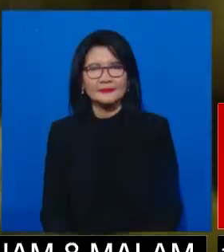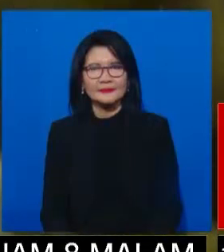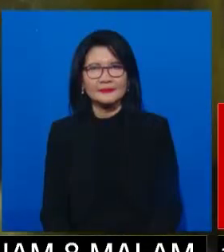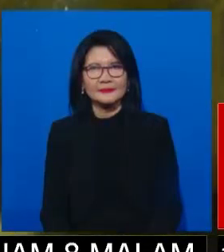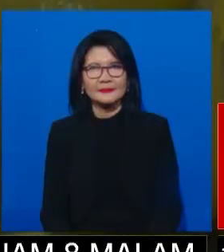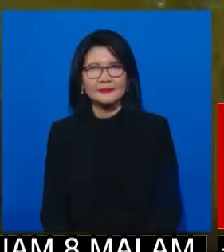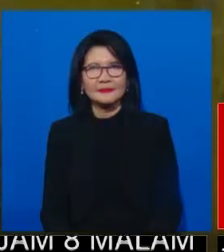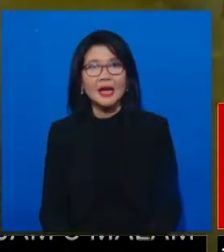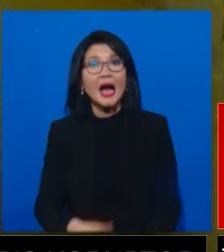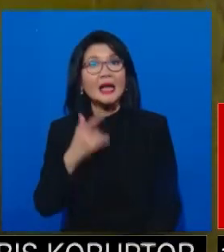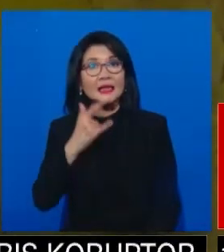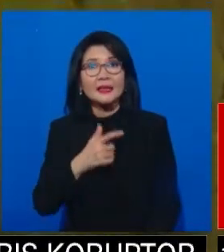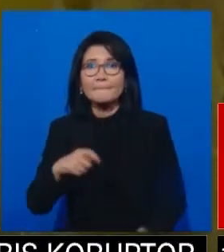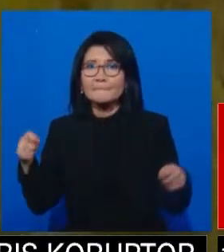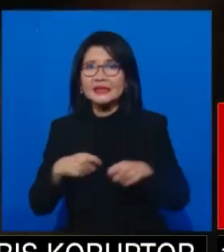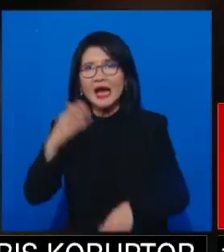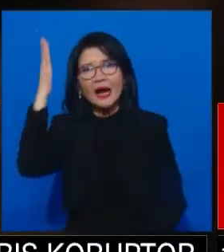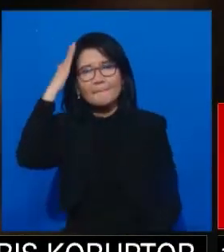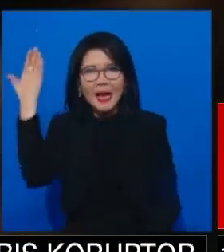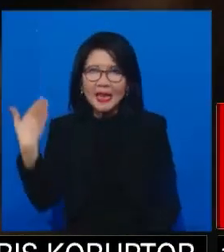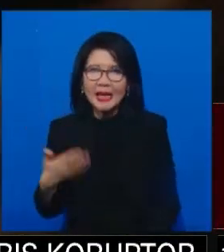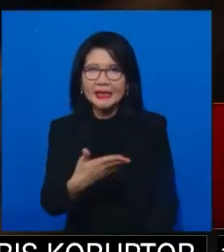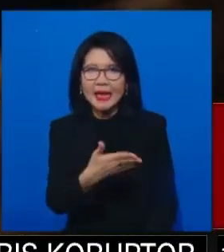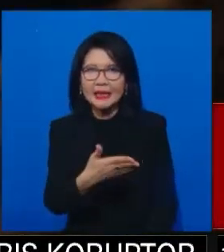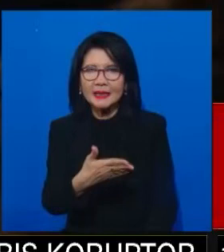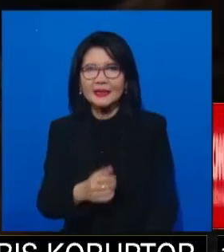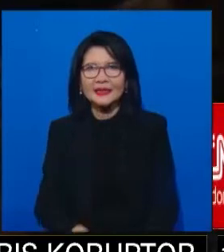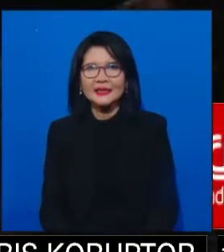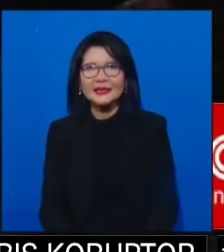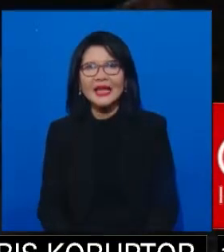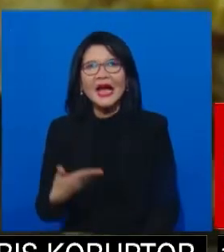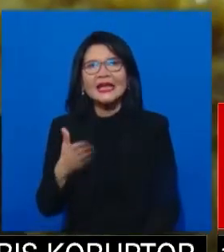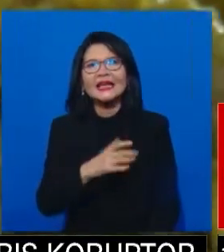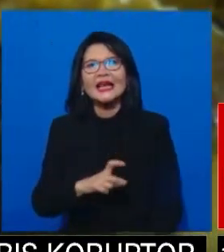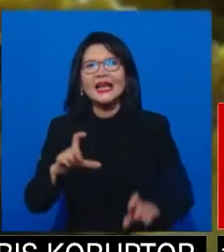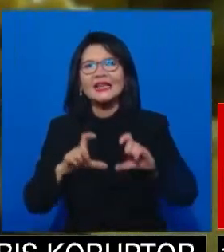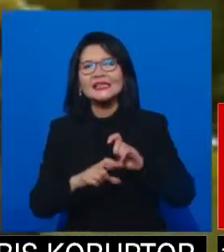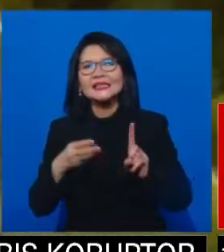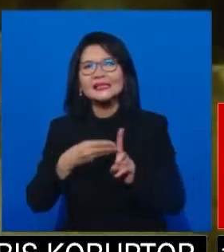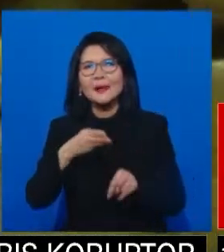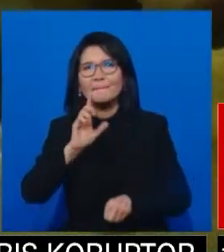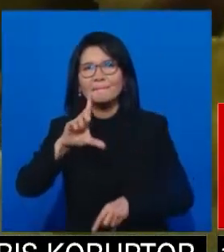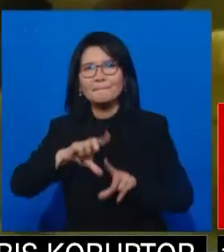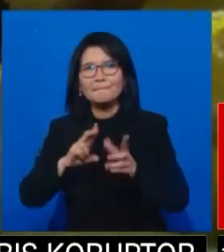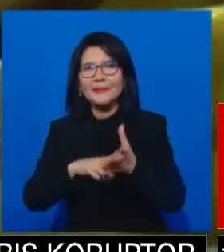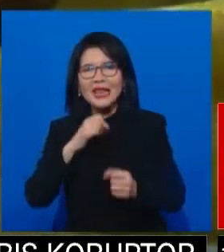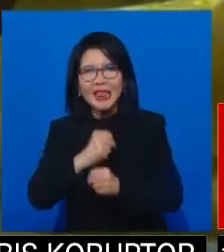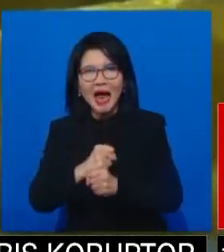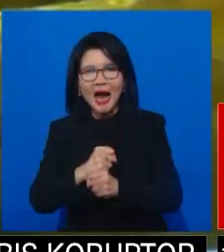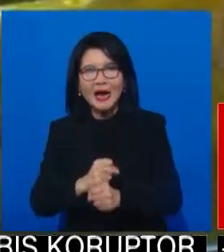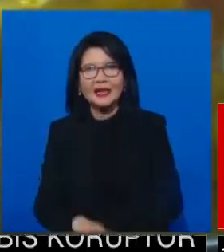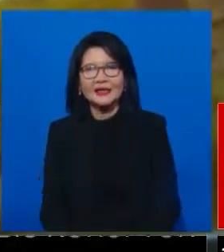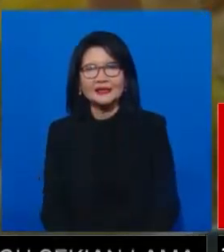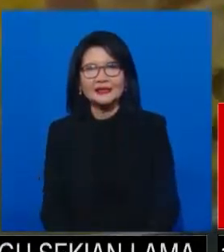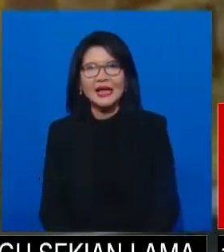Ya, masih olahan kepala ikan. Yang satu ini Anda tahu belum ya, yang namanya ikan sembilang. Ikan sembilang biasa juga dikenal